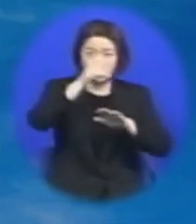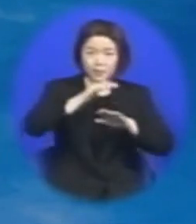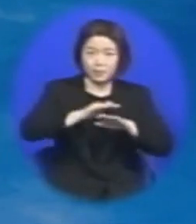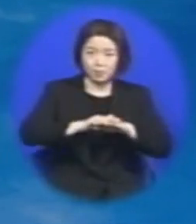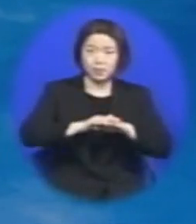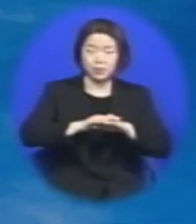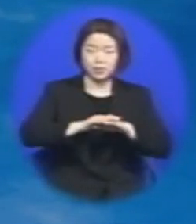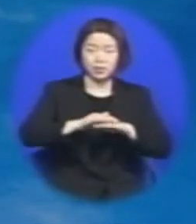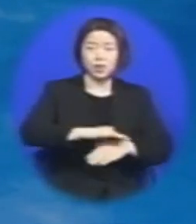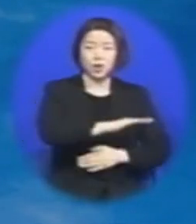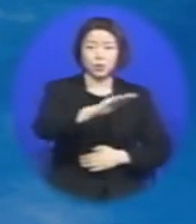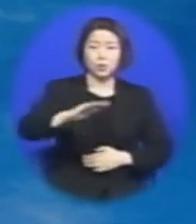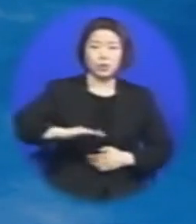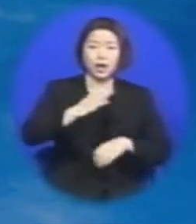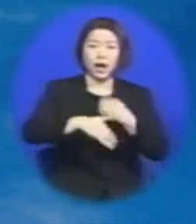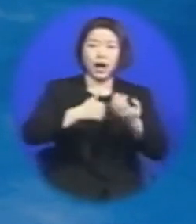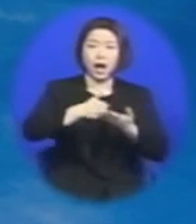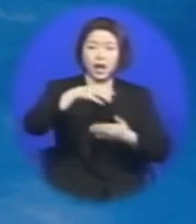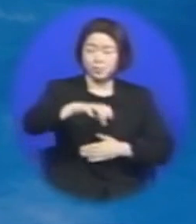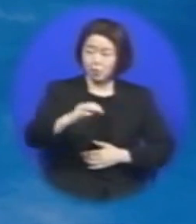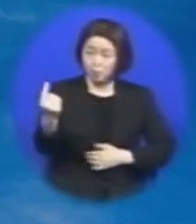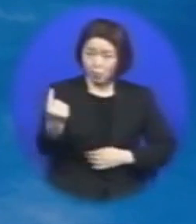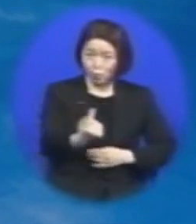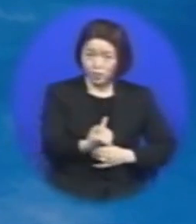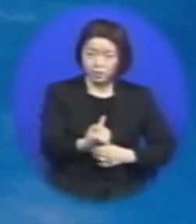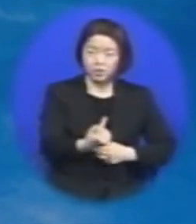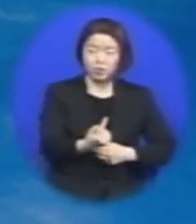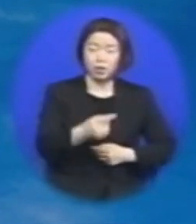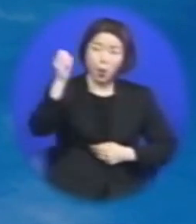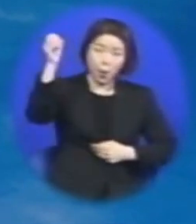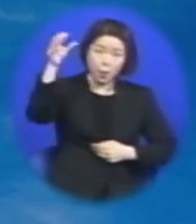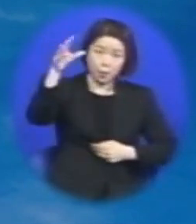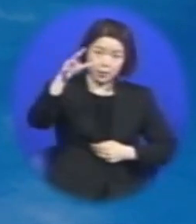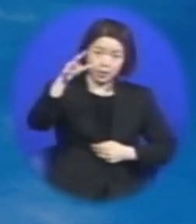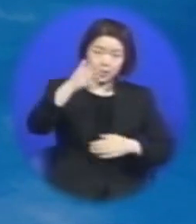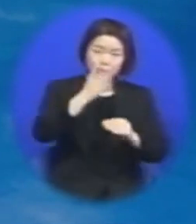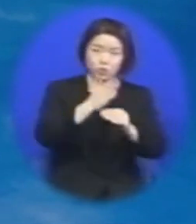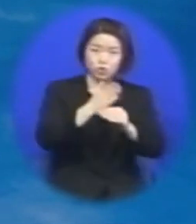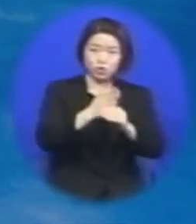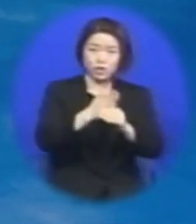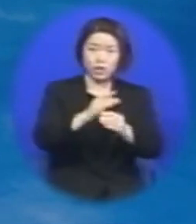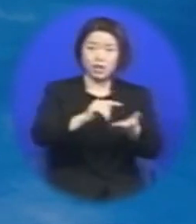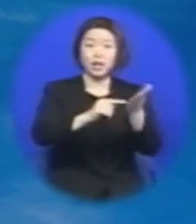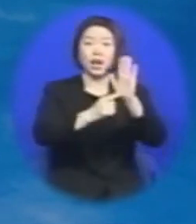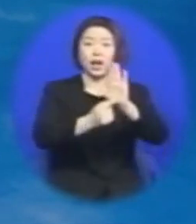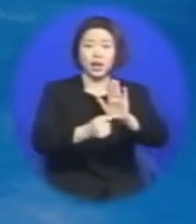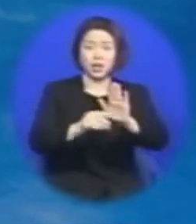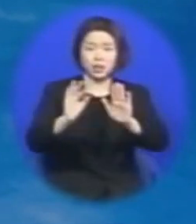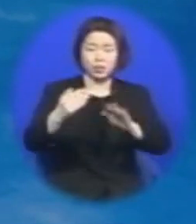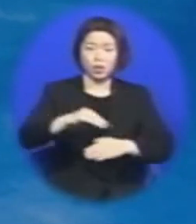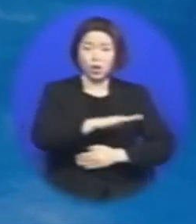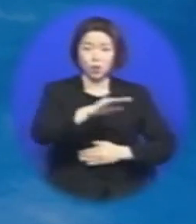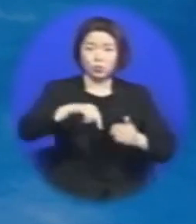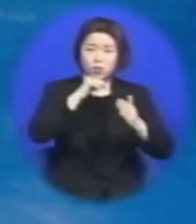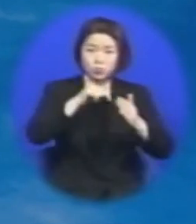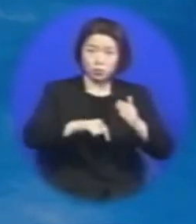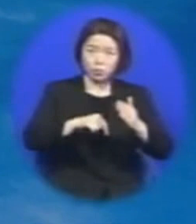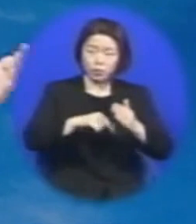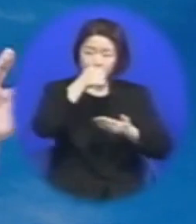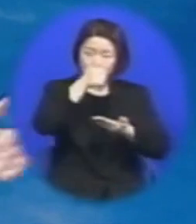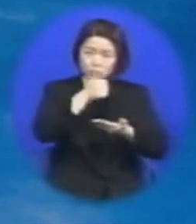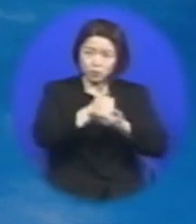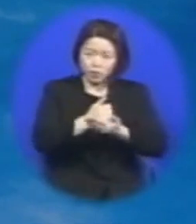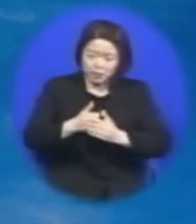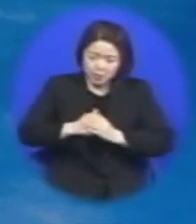우리가 하나님 앞에 나와서 빛 가운데 하나님 앞에 나서 나서게 되는 것입니다 우리 속에 죄를 품으면